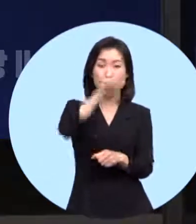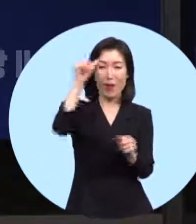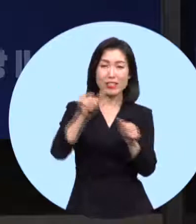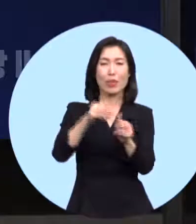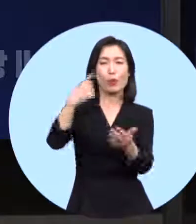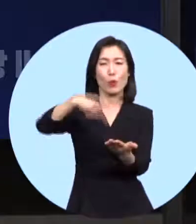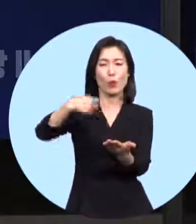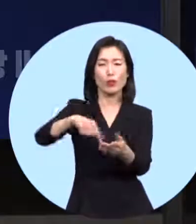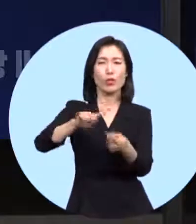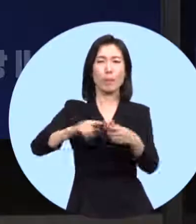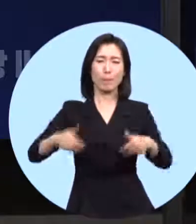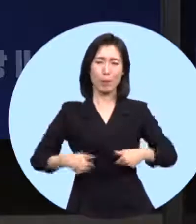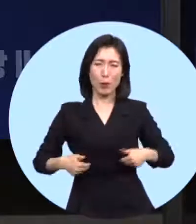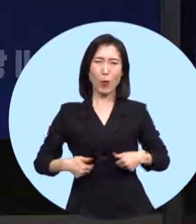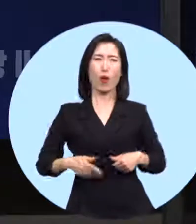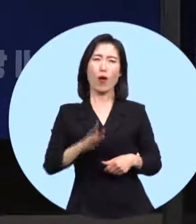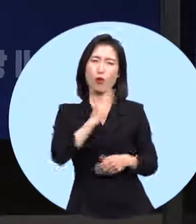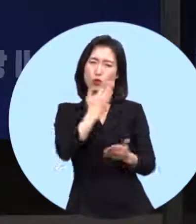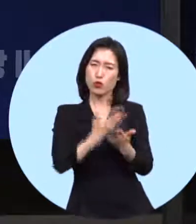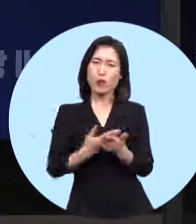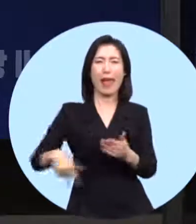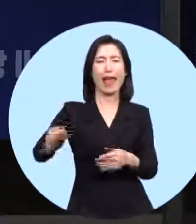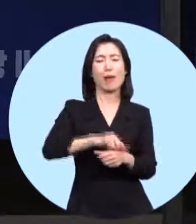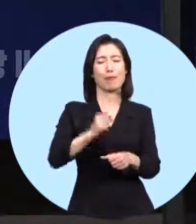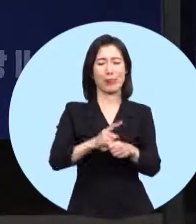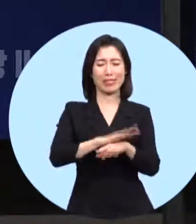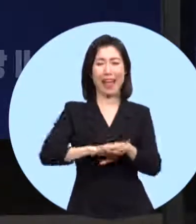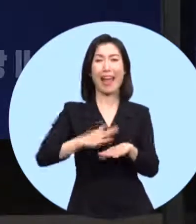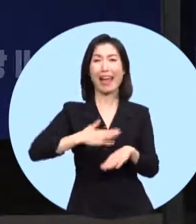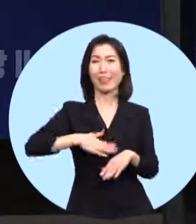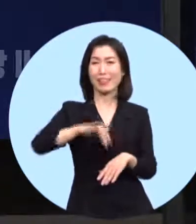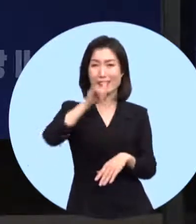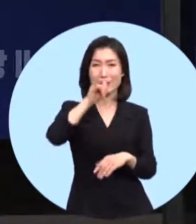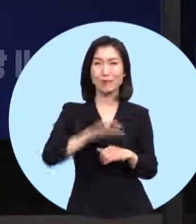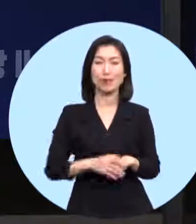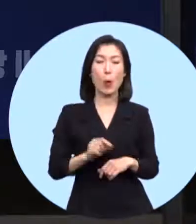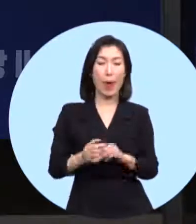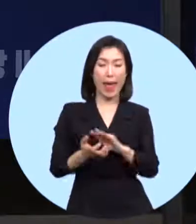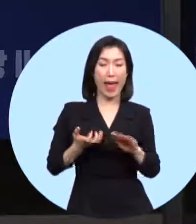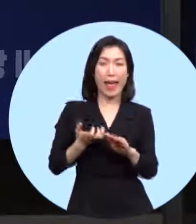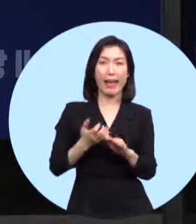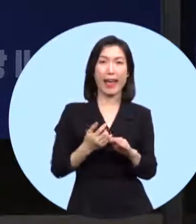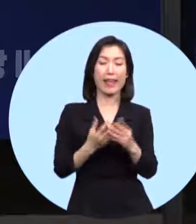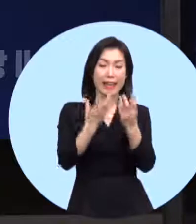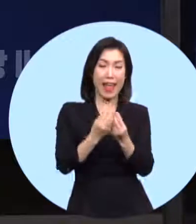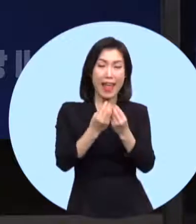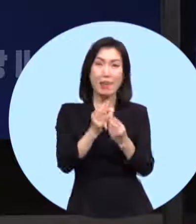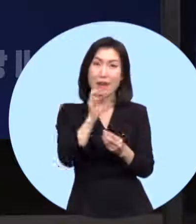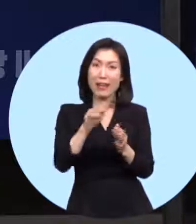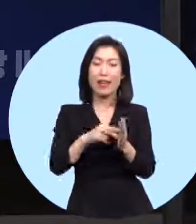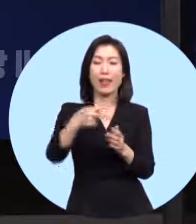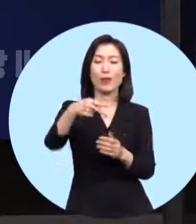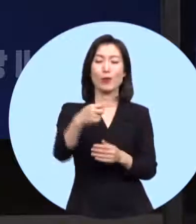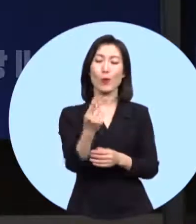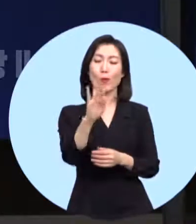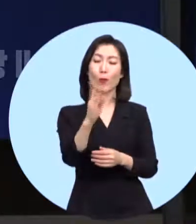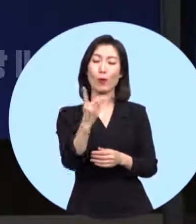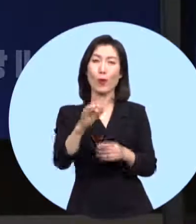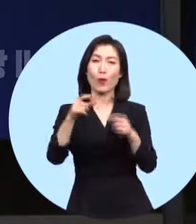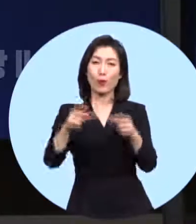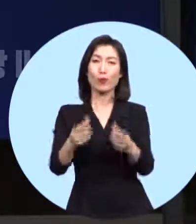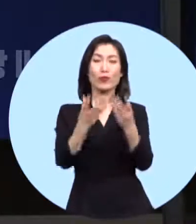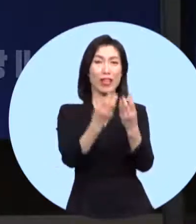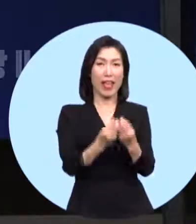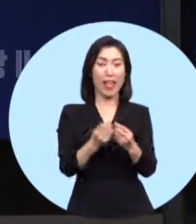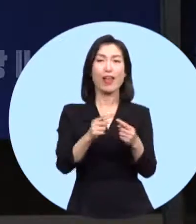너무 많이 잘 인식하고 있다고 생각을 합니다. 그래서 좀 전에 저희가 이제 들은 사례, 우리 도봉구 사례도 그렇고